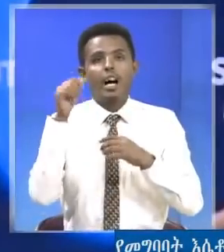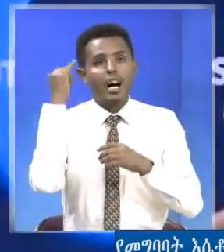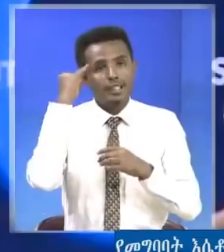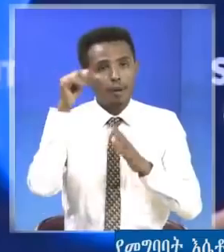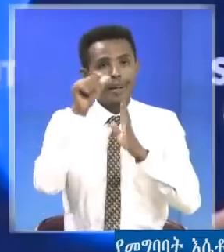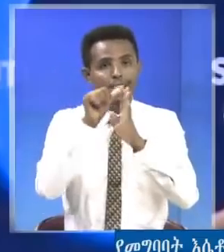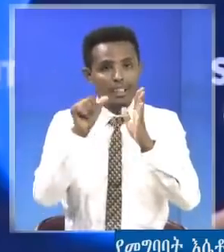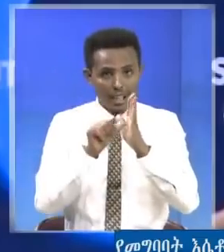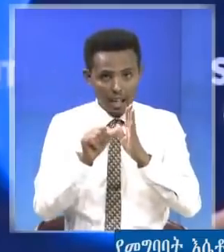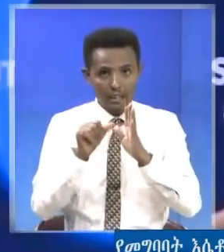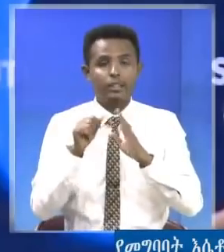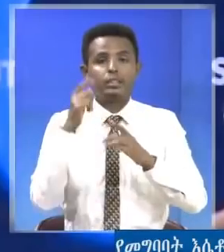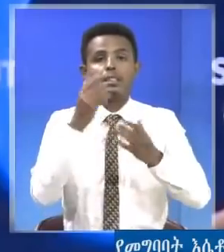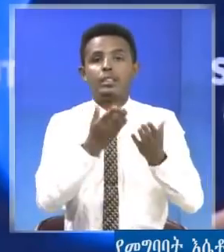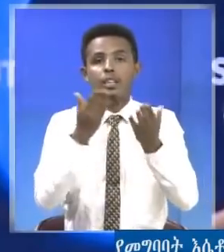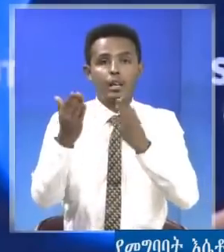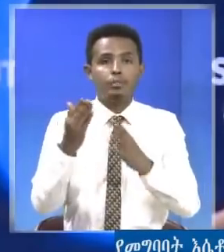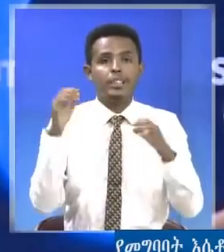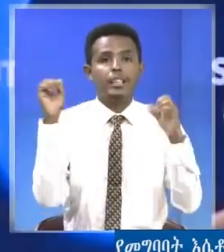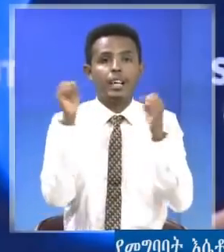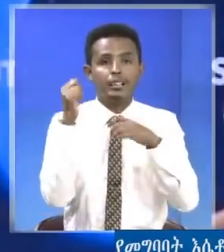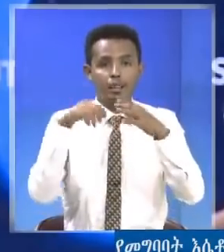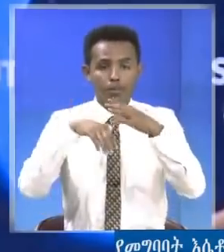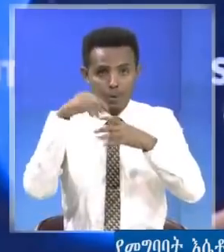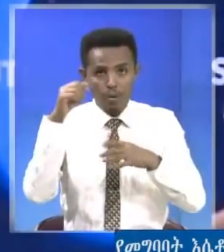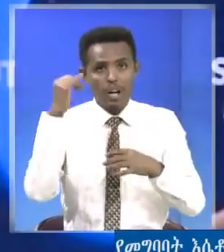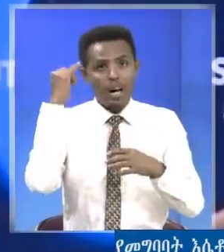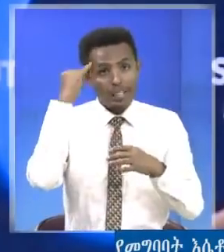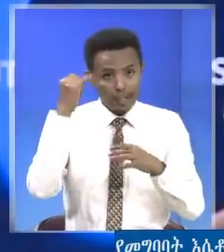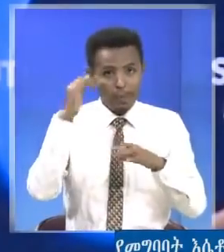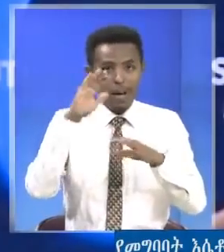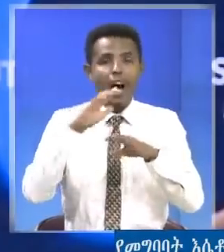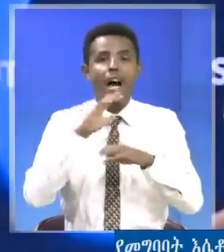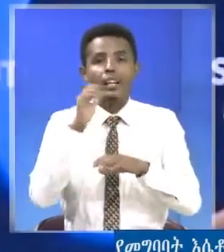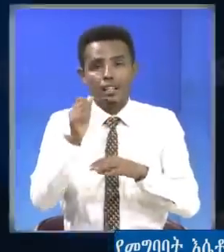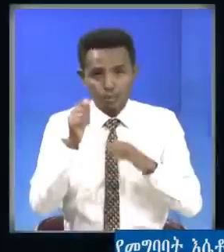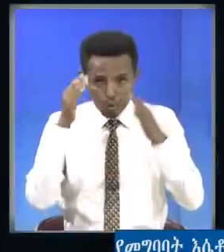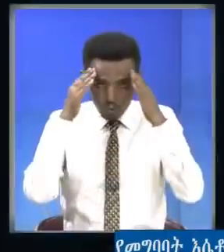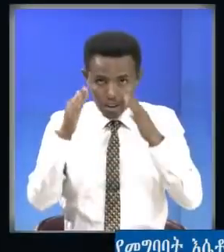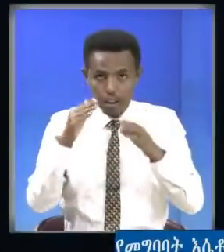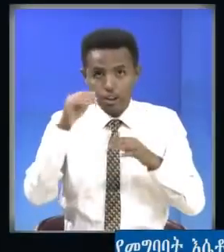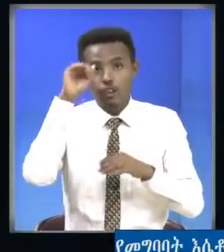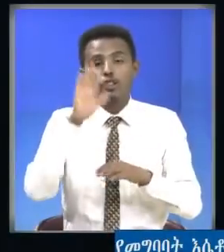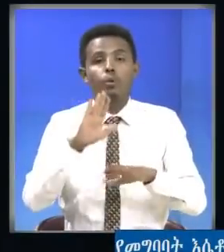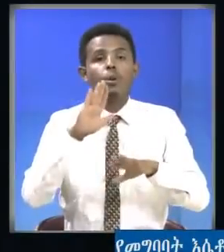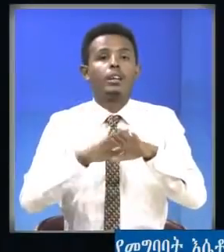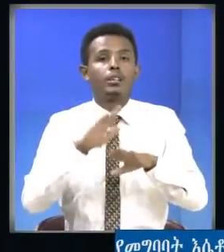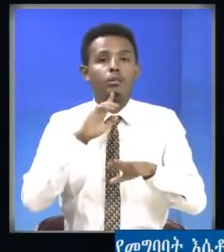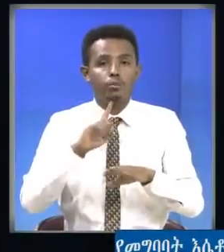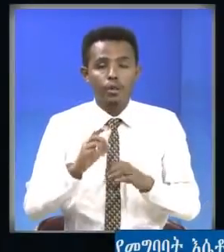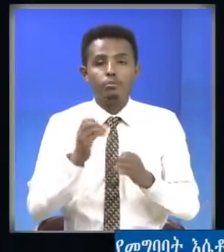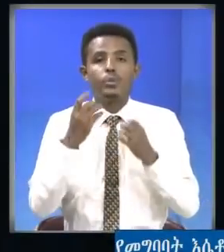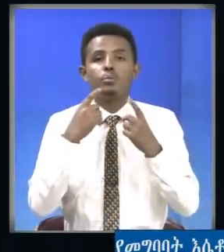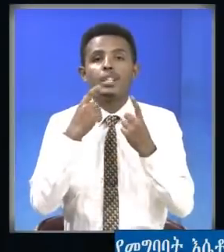ሀሳብ ላይ ተጣልተን ነው የምንወጣው። ሀሳብ ላይ አይደለም ትኩረታችን፣ ሰው ላይ ነው ትኩረታችን። ብዙም ይናገር አለ፣ ብዙም ይጮህ